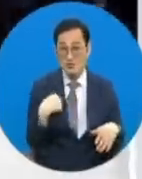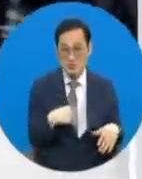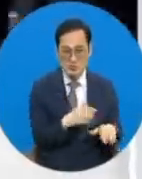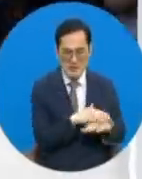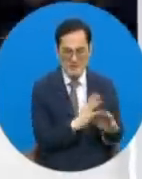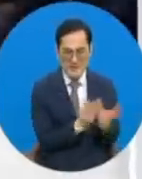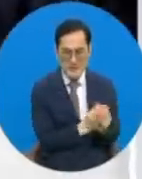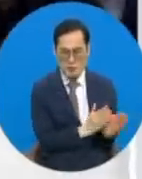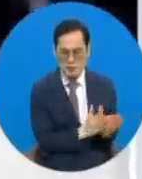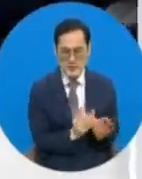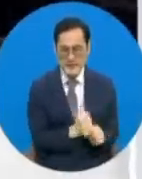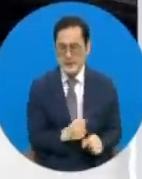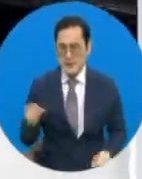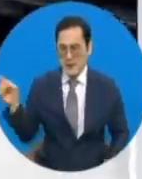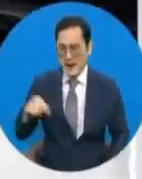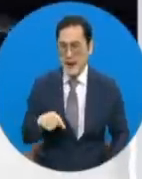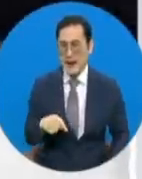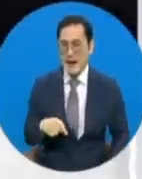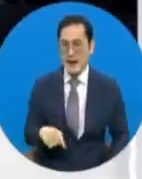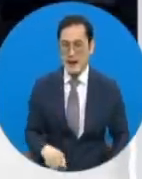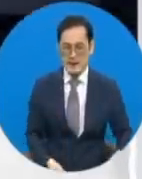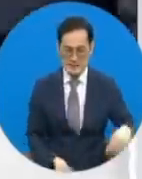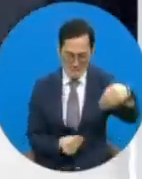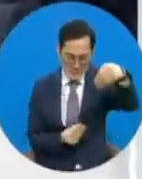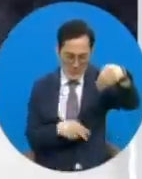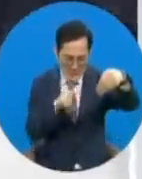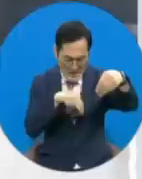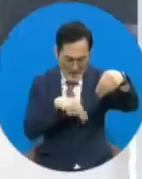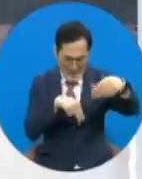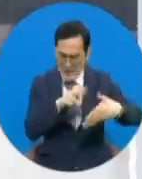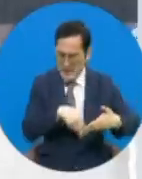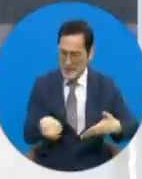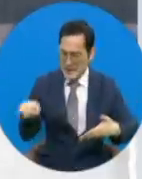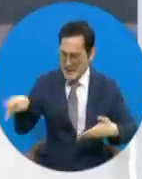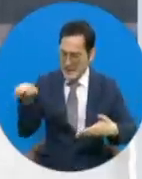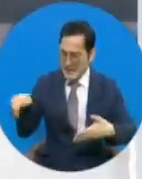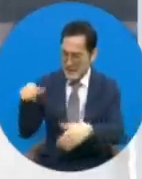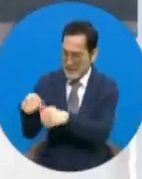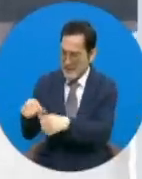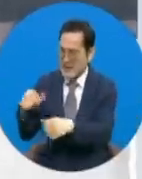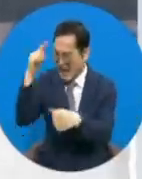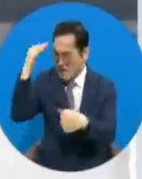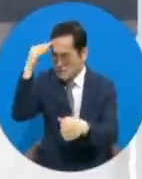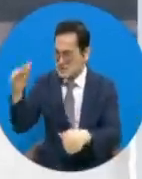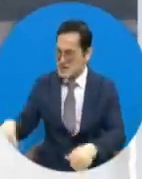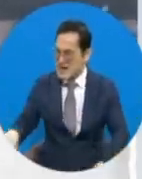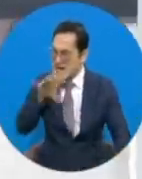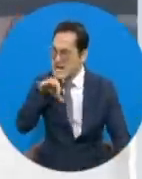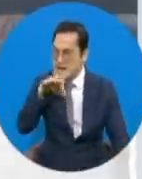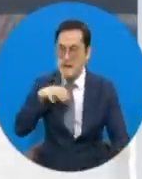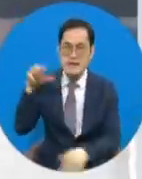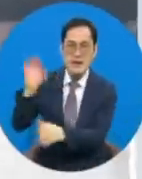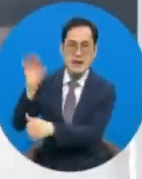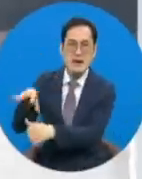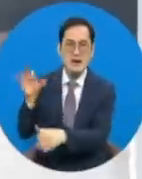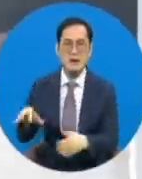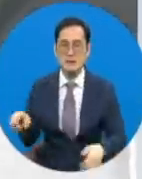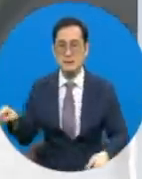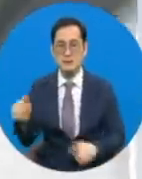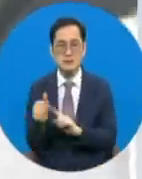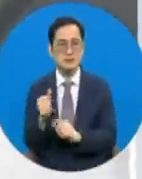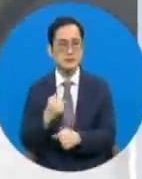해놓은 거죠. 그래서 거기서 밥 먹다가 당한 거예요. 한 방에 준비해놓은 사람과 준비가 되지 않는 사람이. 그래서